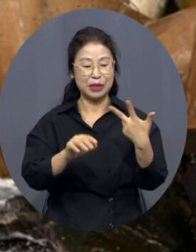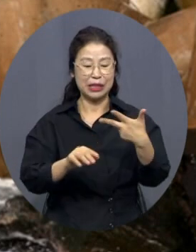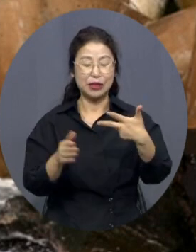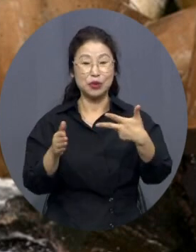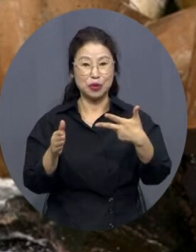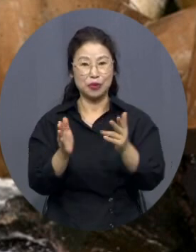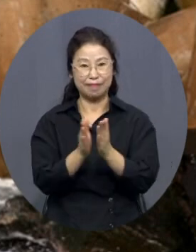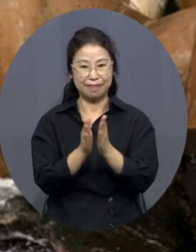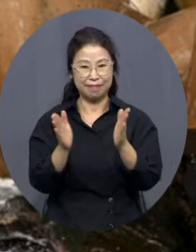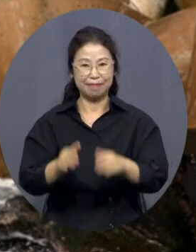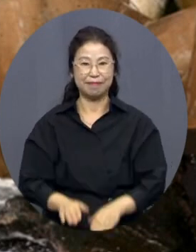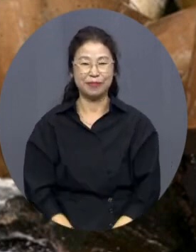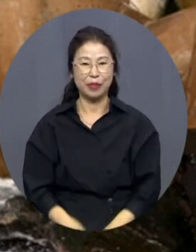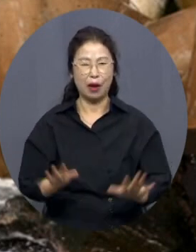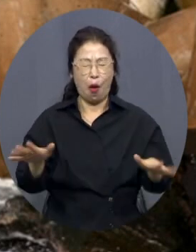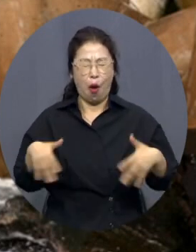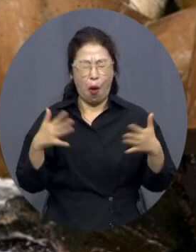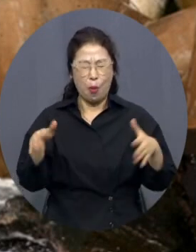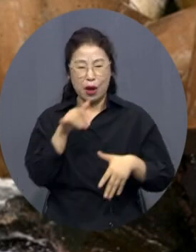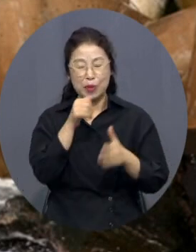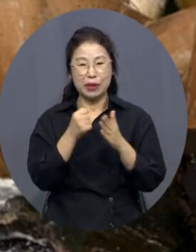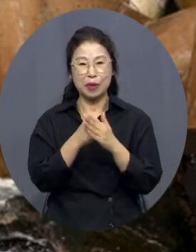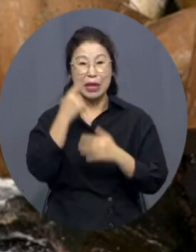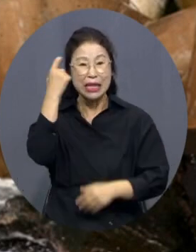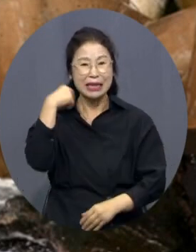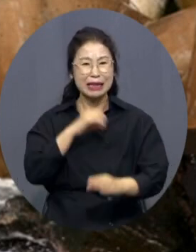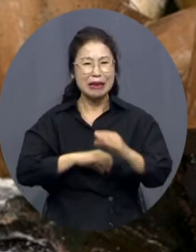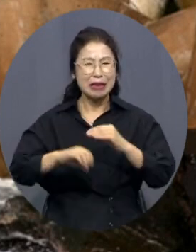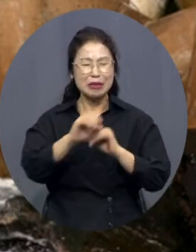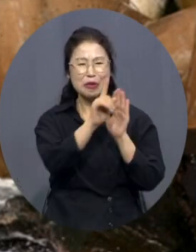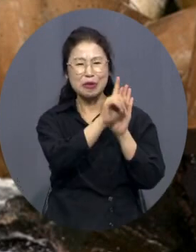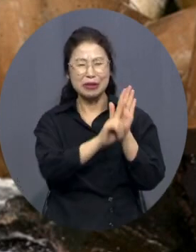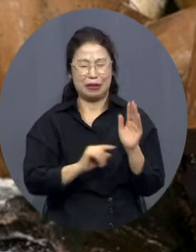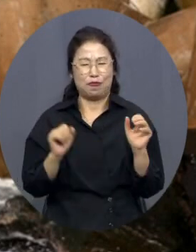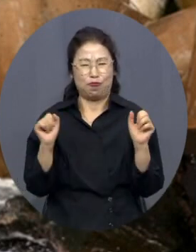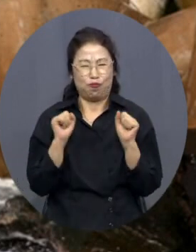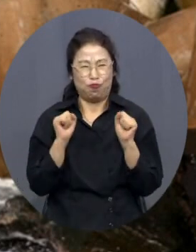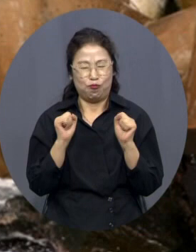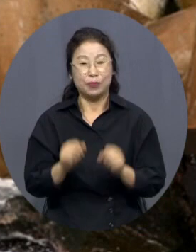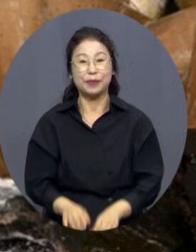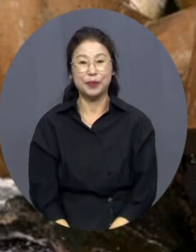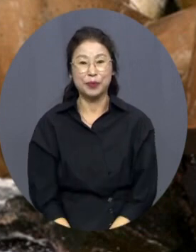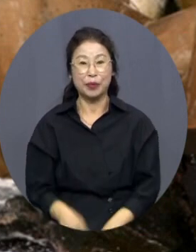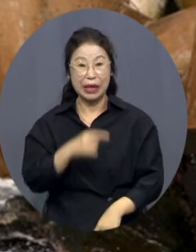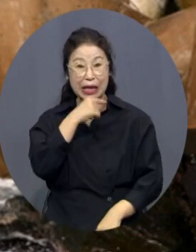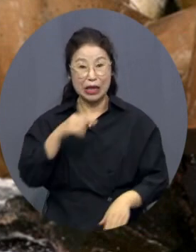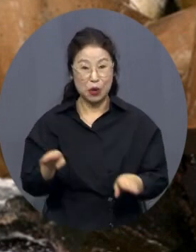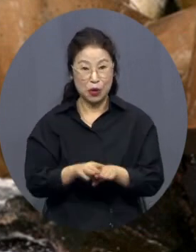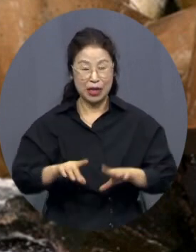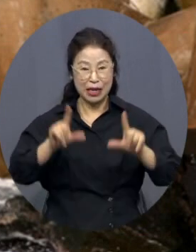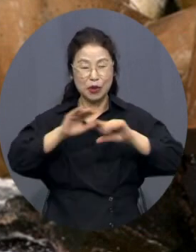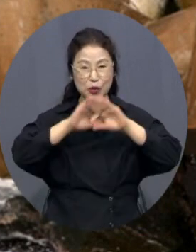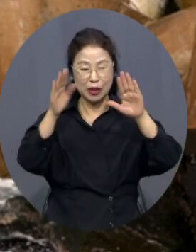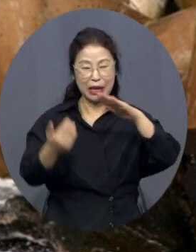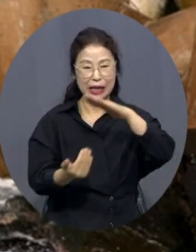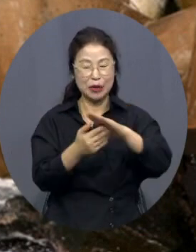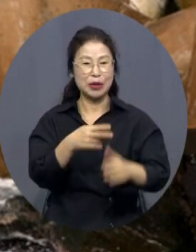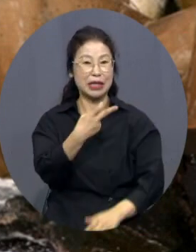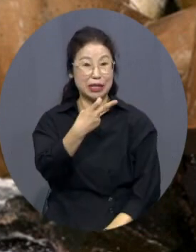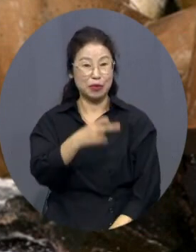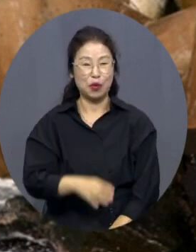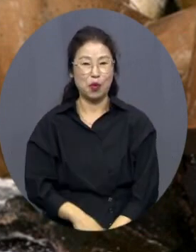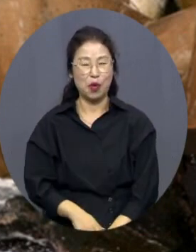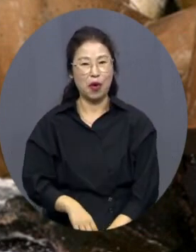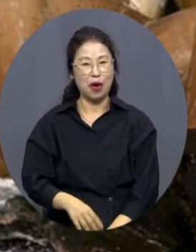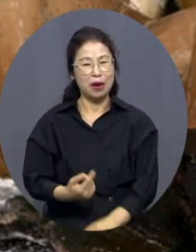팎 시작할 텐데요 바람도 불어서 체감 온도는 더 낮아 춥겠습니다 일요일에도 낮기온이 12도에 그치겠고